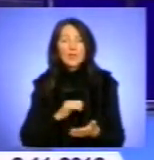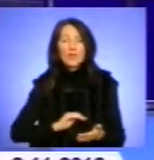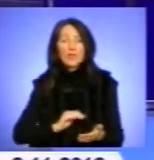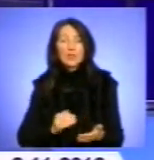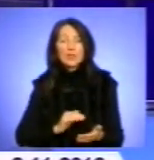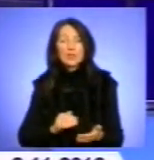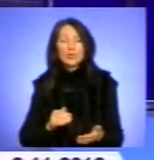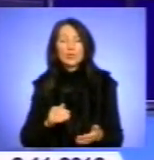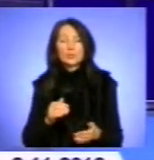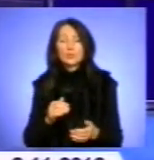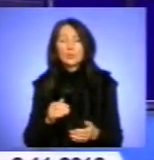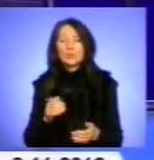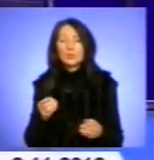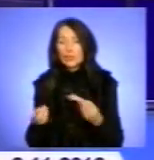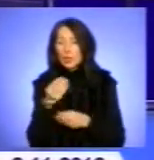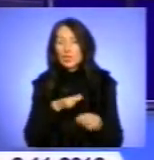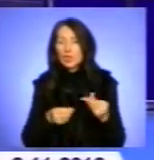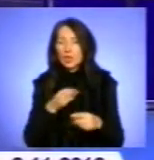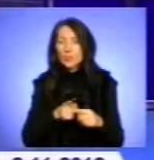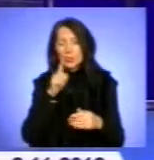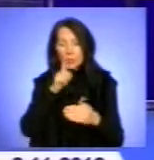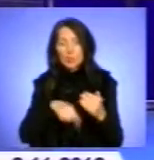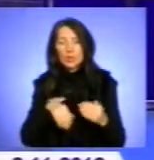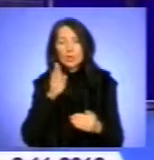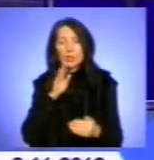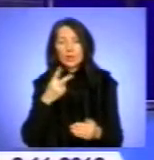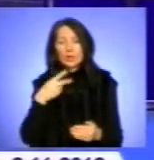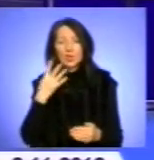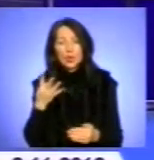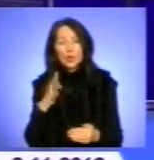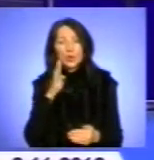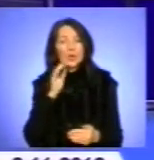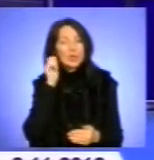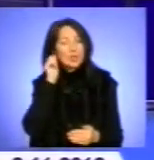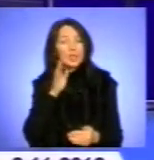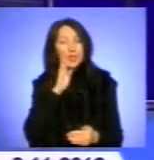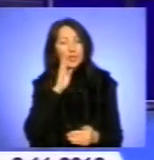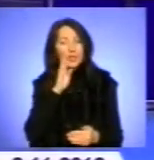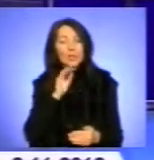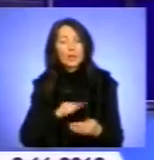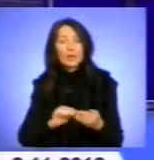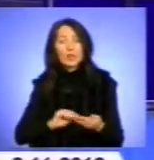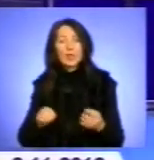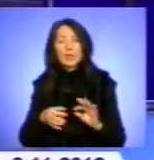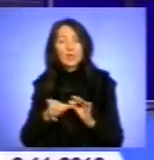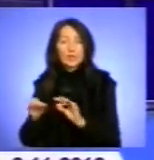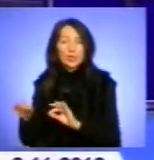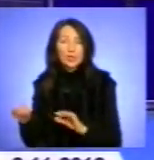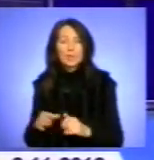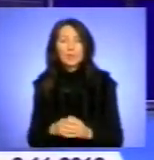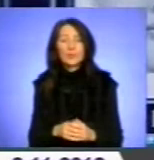довірилася 24-річна тернополянка. Деталі у репортажі сектору зв'язків з громадськістю у МВС України в